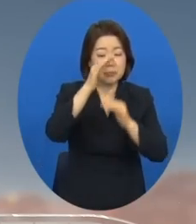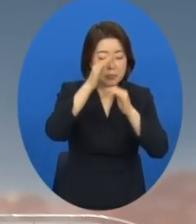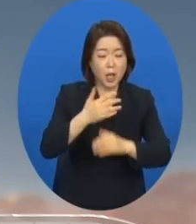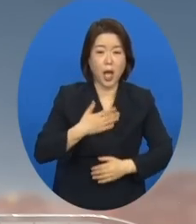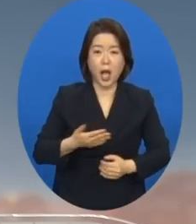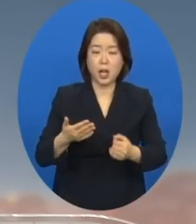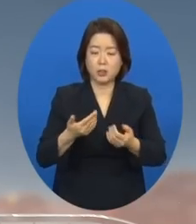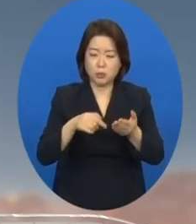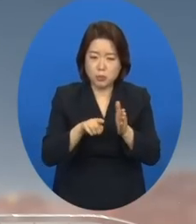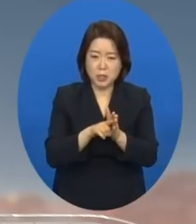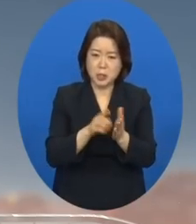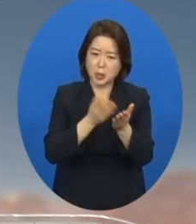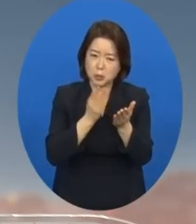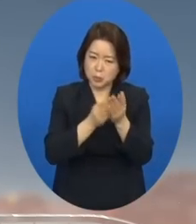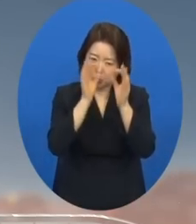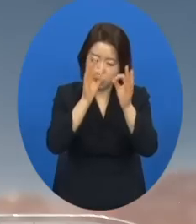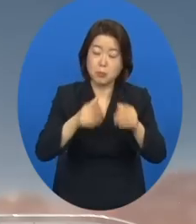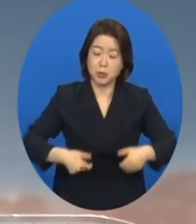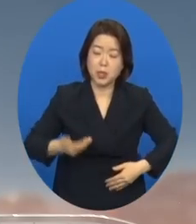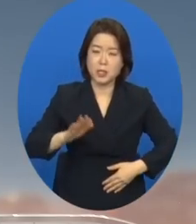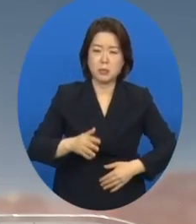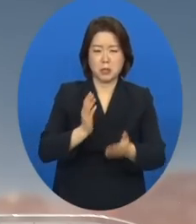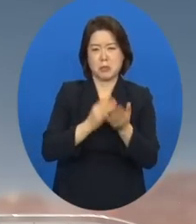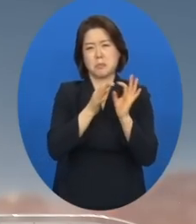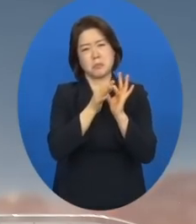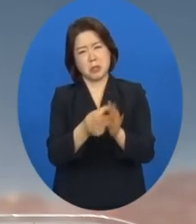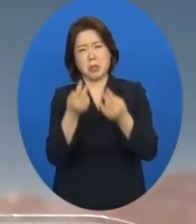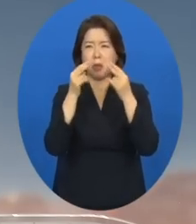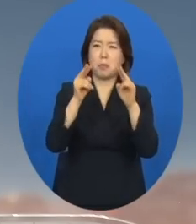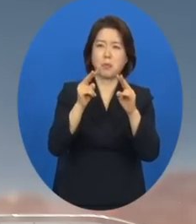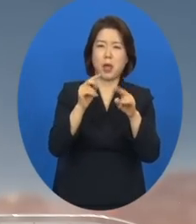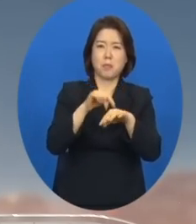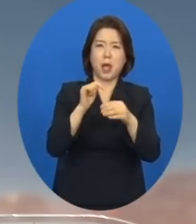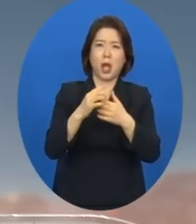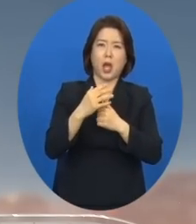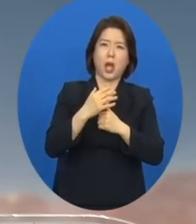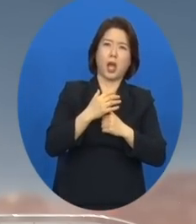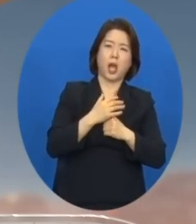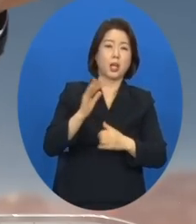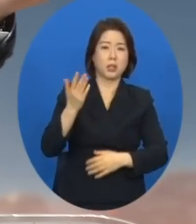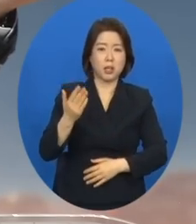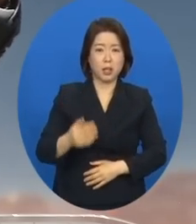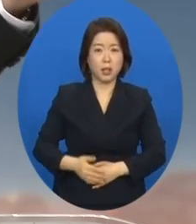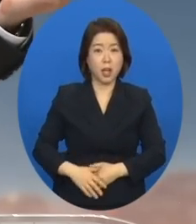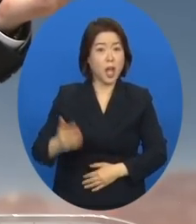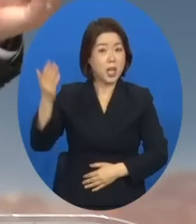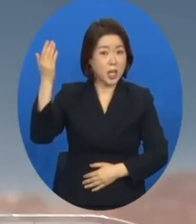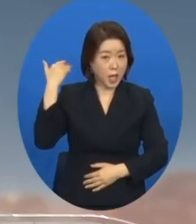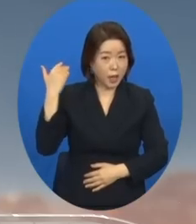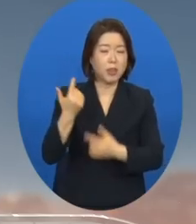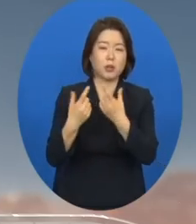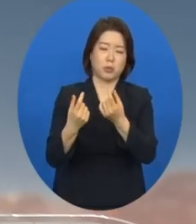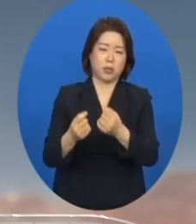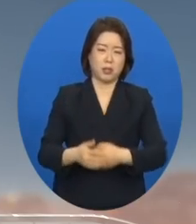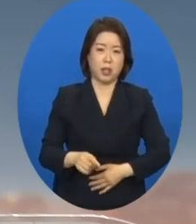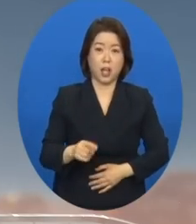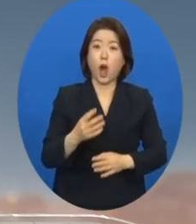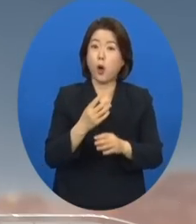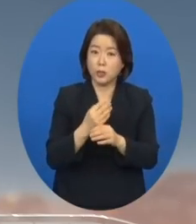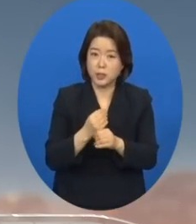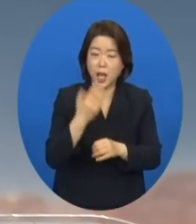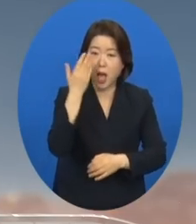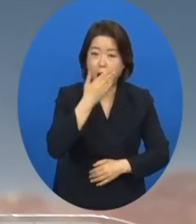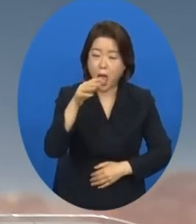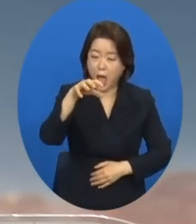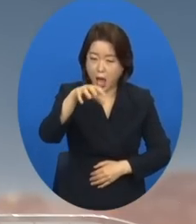들어야 필요는 있겠지만 계속 듣고 있다 보면 마음이 확 눌리게 돼요 그때도 그랬습니다 언제 그랬냐면 가나안